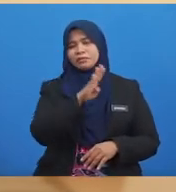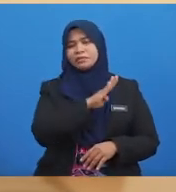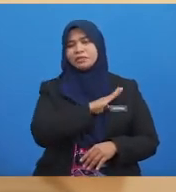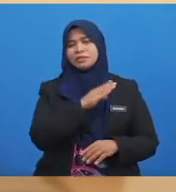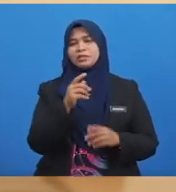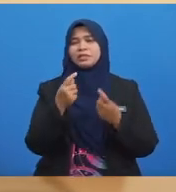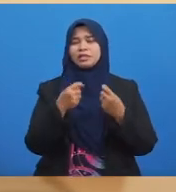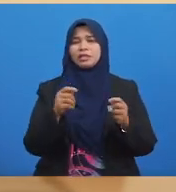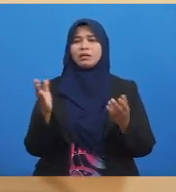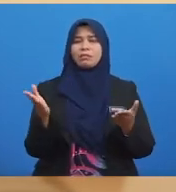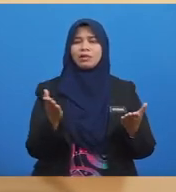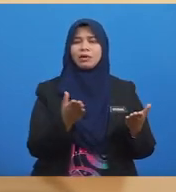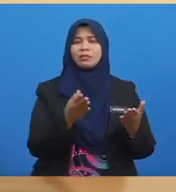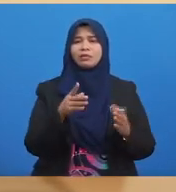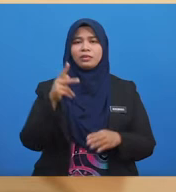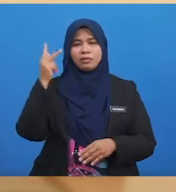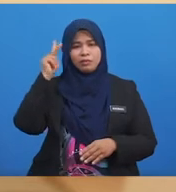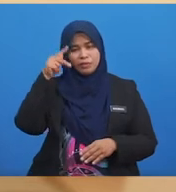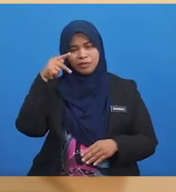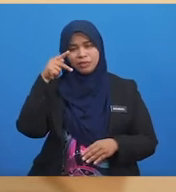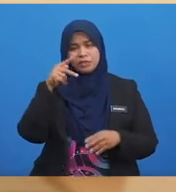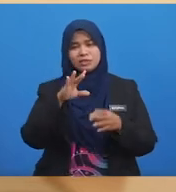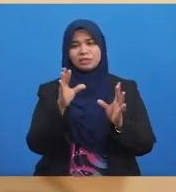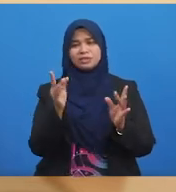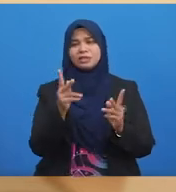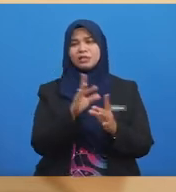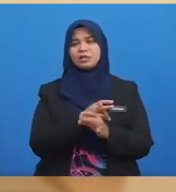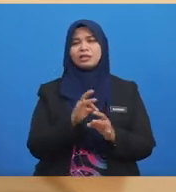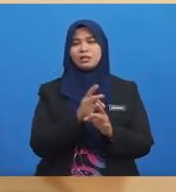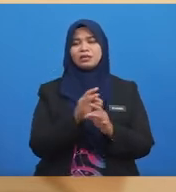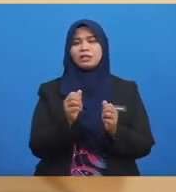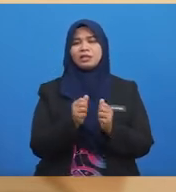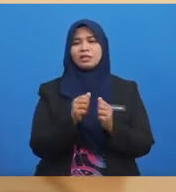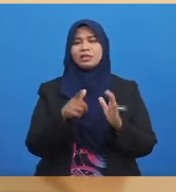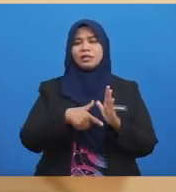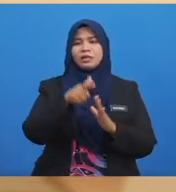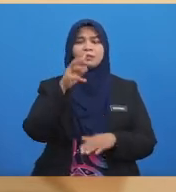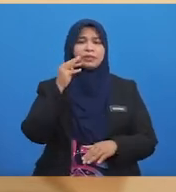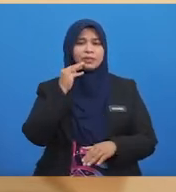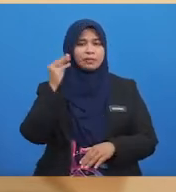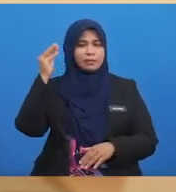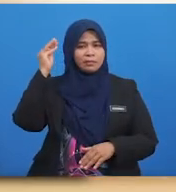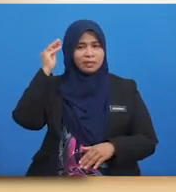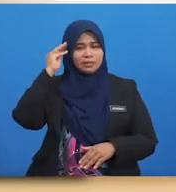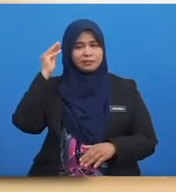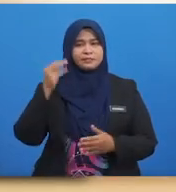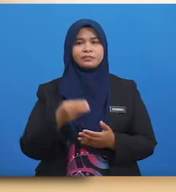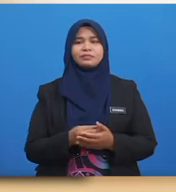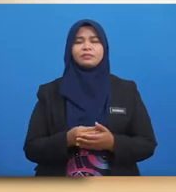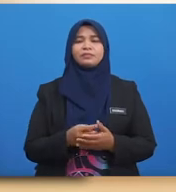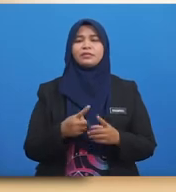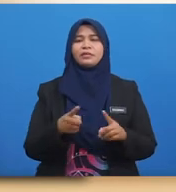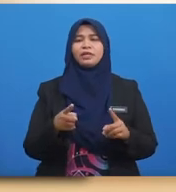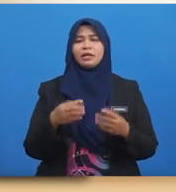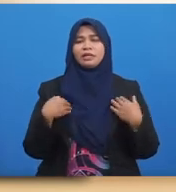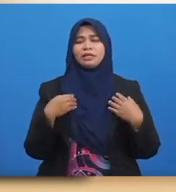telah membawa politik Sarawak ke arah yang lebih matang dan berkembang dengan lebih rancak.